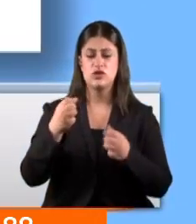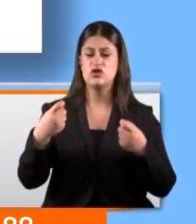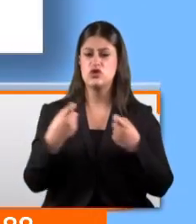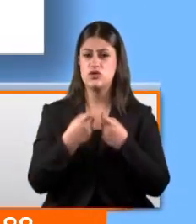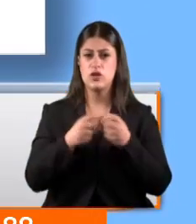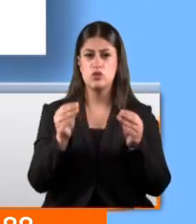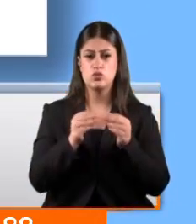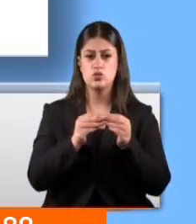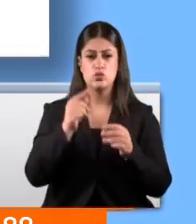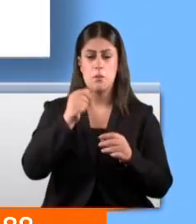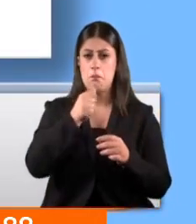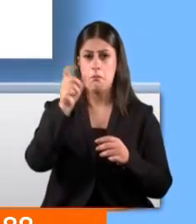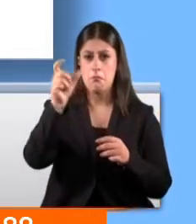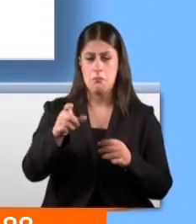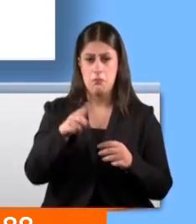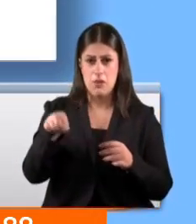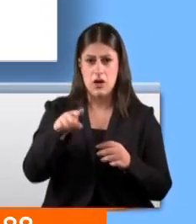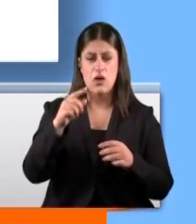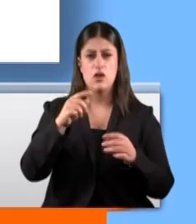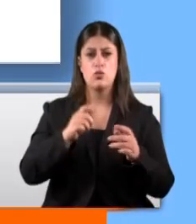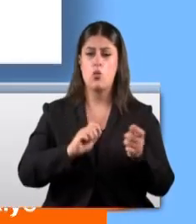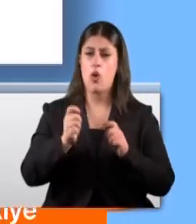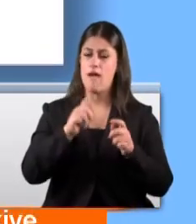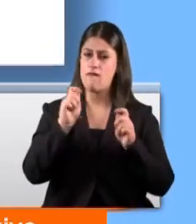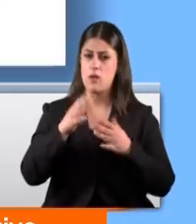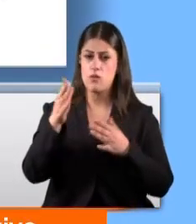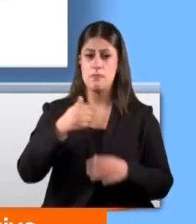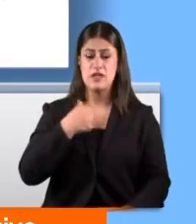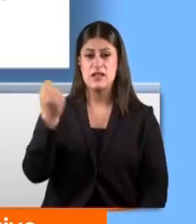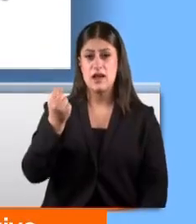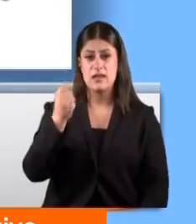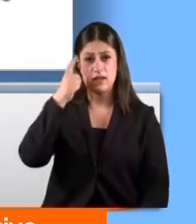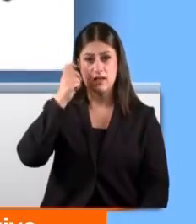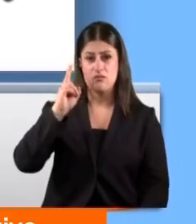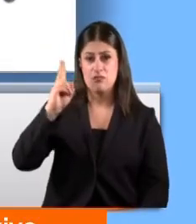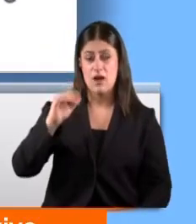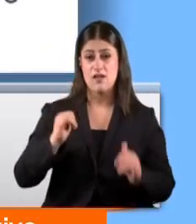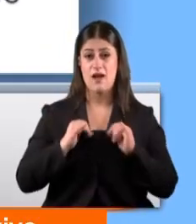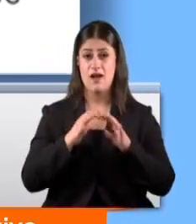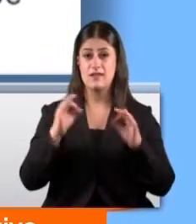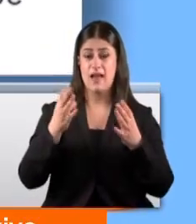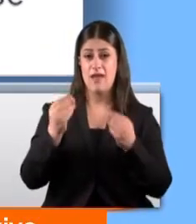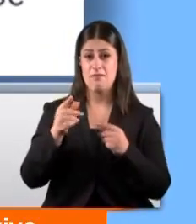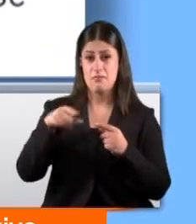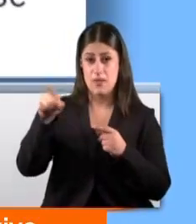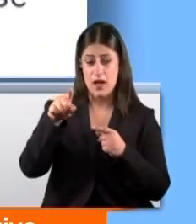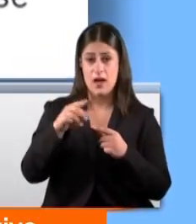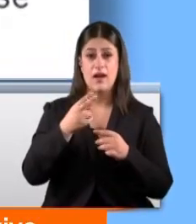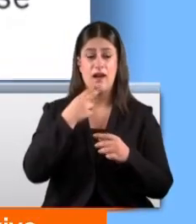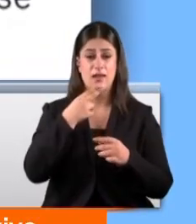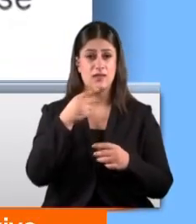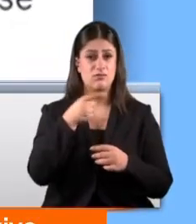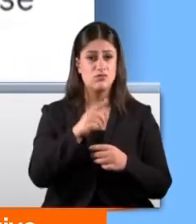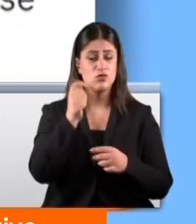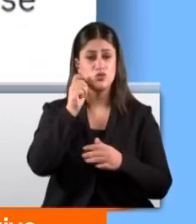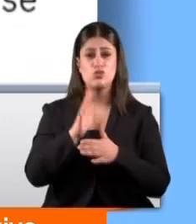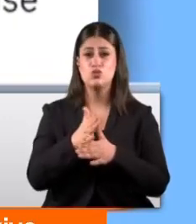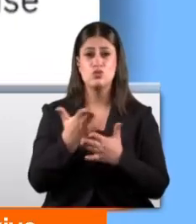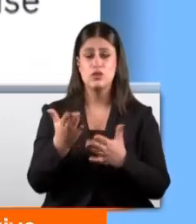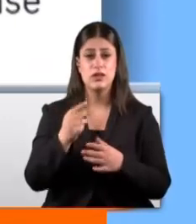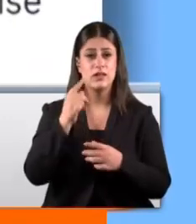görevini yapıyor paylaşımıyla geldi dağ Biz katil İsrail'i rahatsız etmeye kadınların çocukların Mazlum insanların yanında